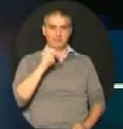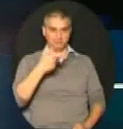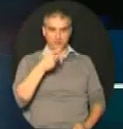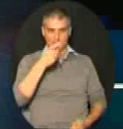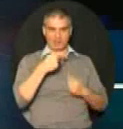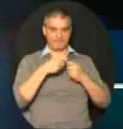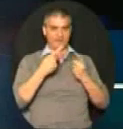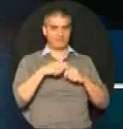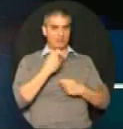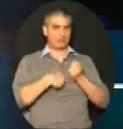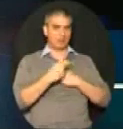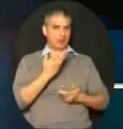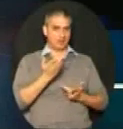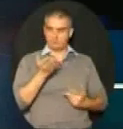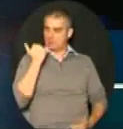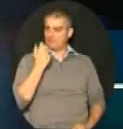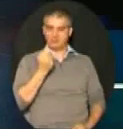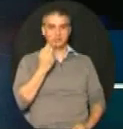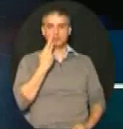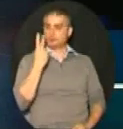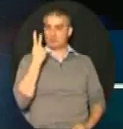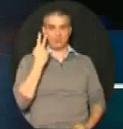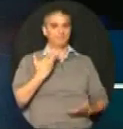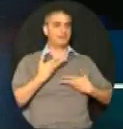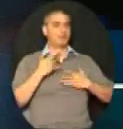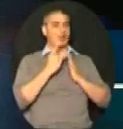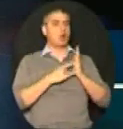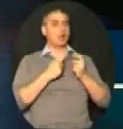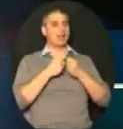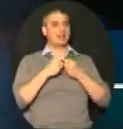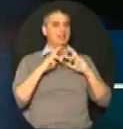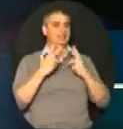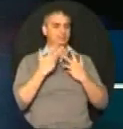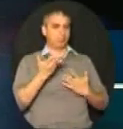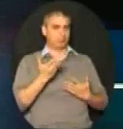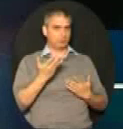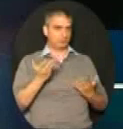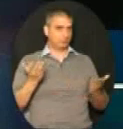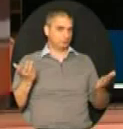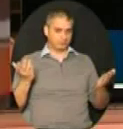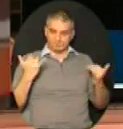את חברה בוועדת הכלכלה. לפני כמעט שנתיים התקבל חוק התאגיד הציבורי,